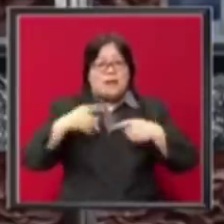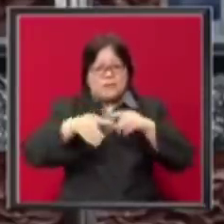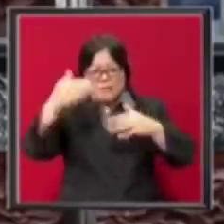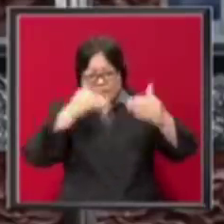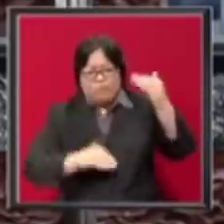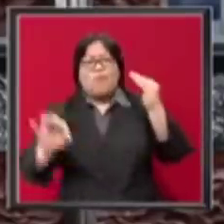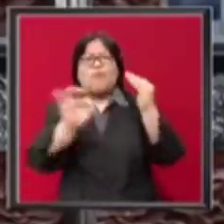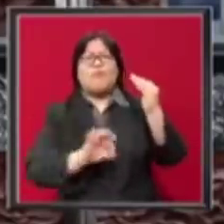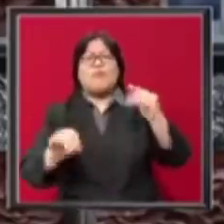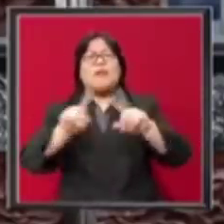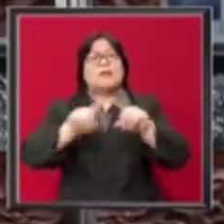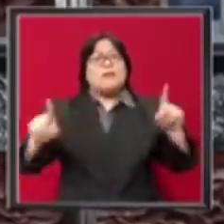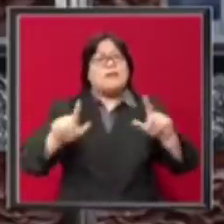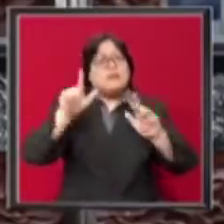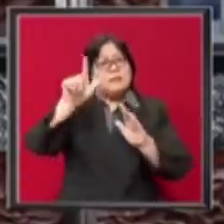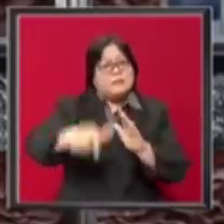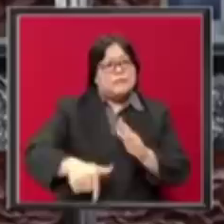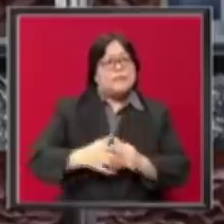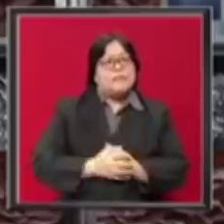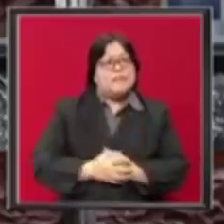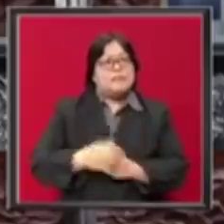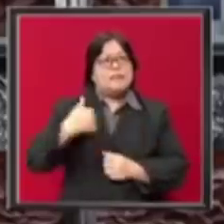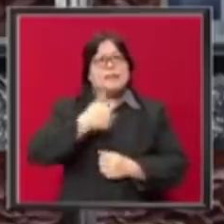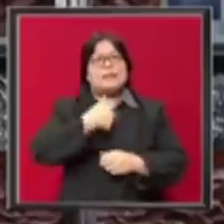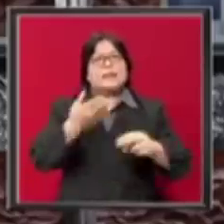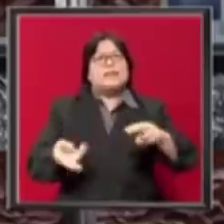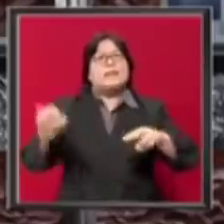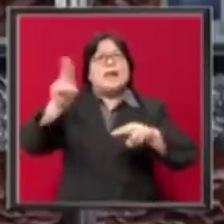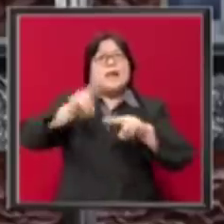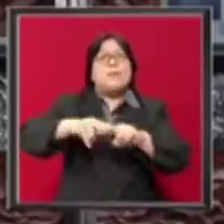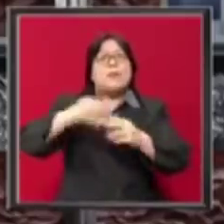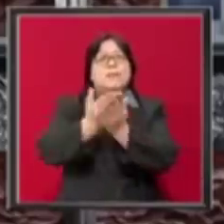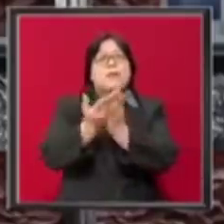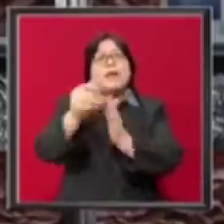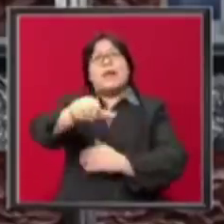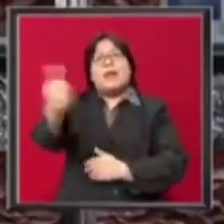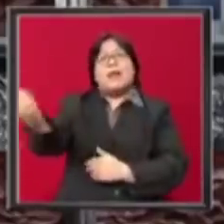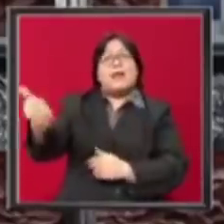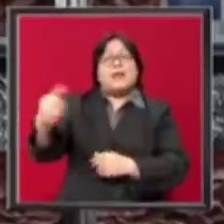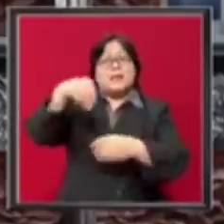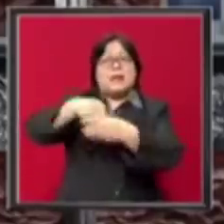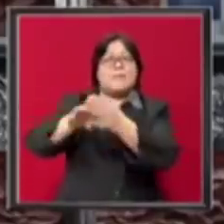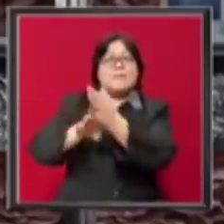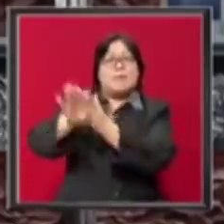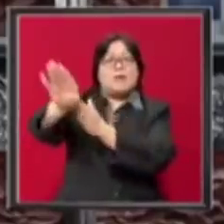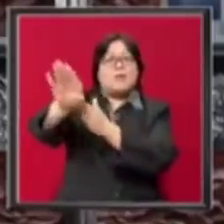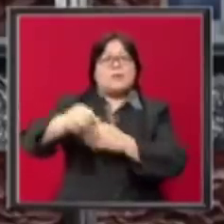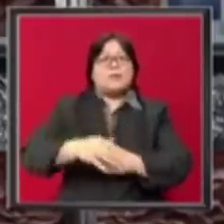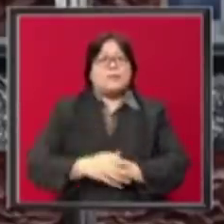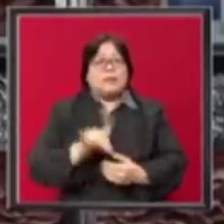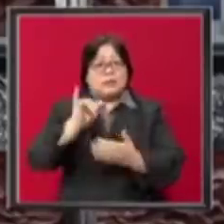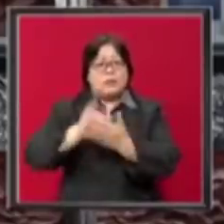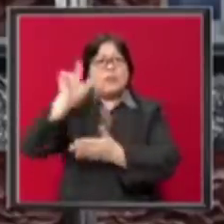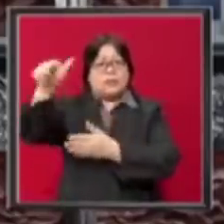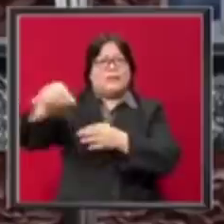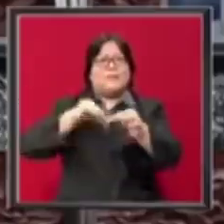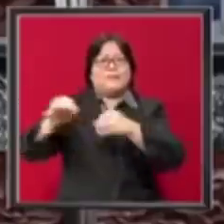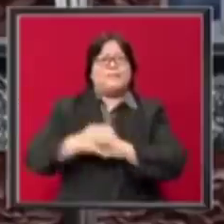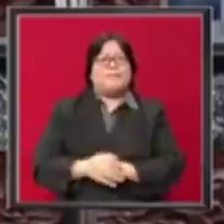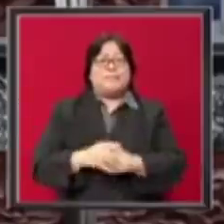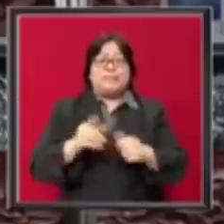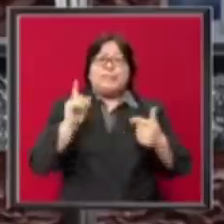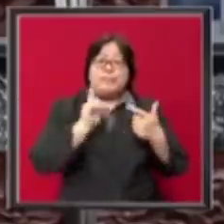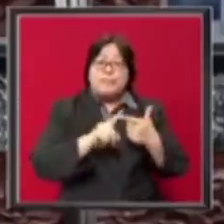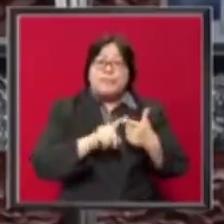ada. Dan kemudian kita tambah peruntukan lain dalam pembangunan yang akan saya sentuh. Yang kedua,